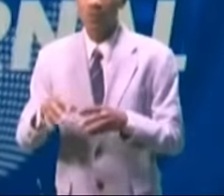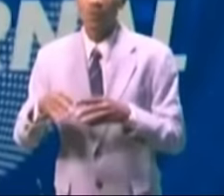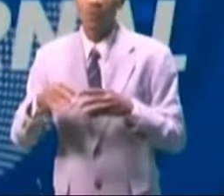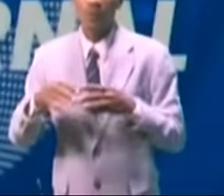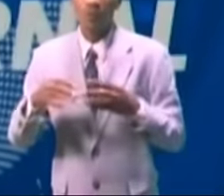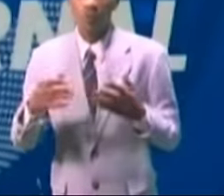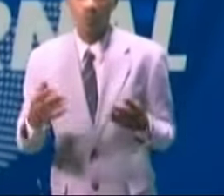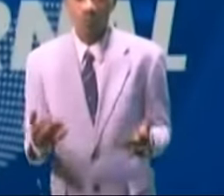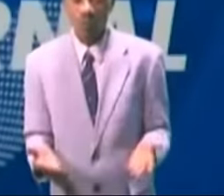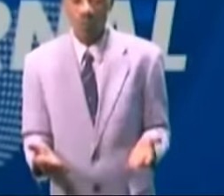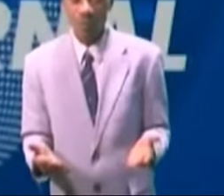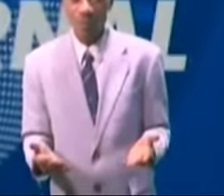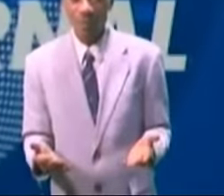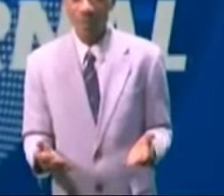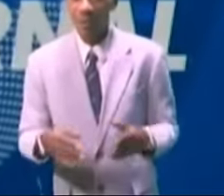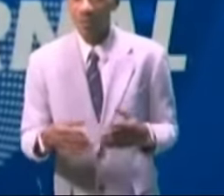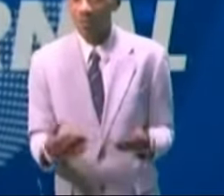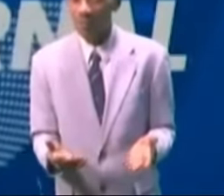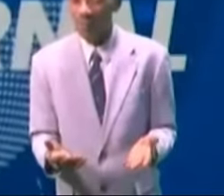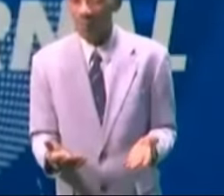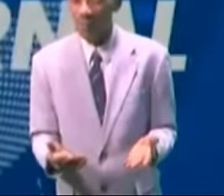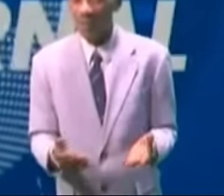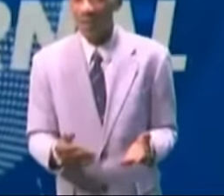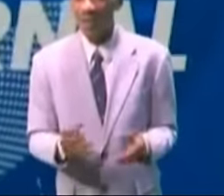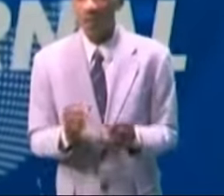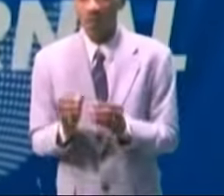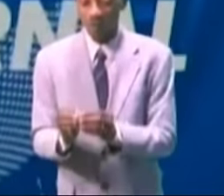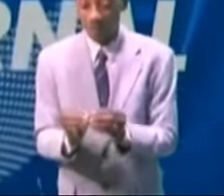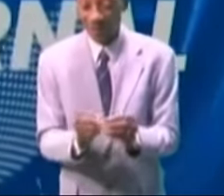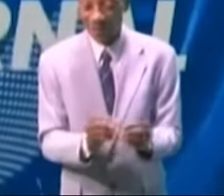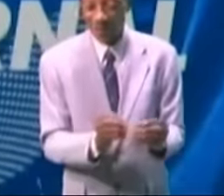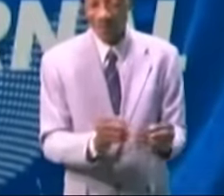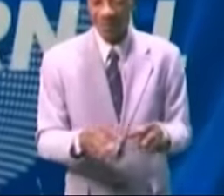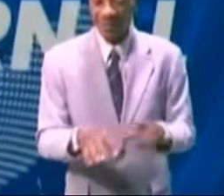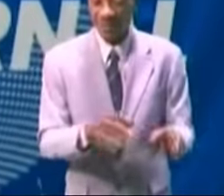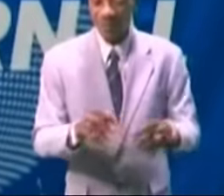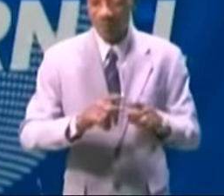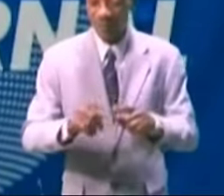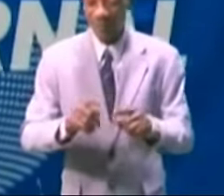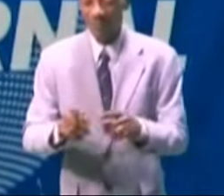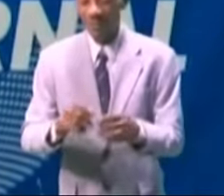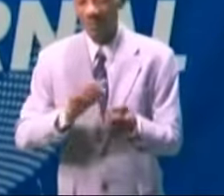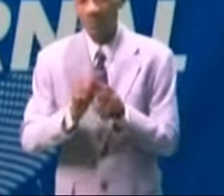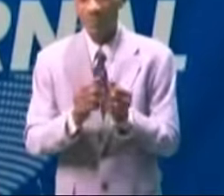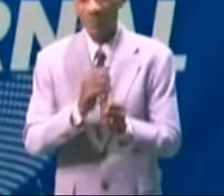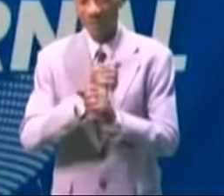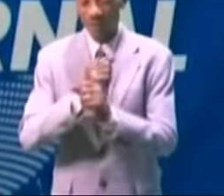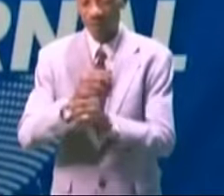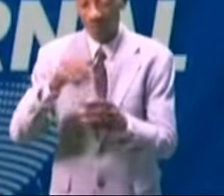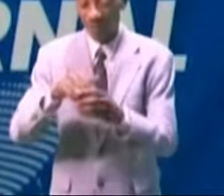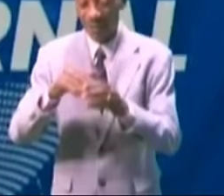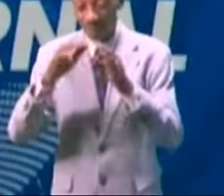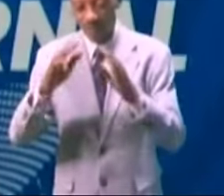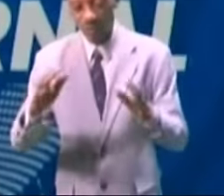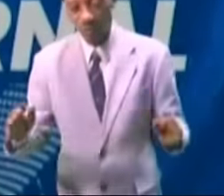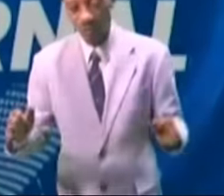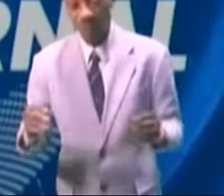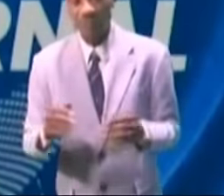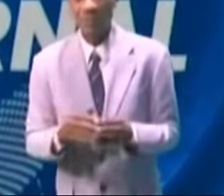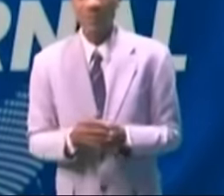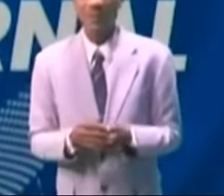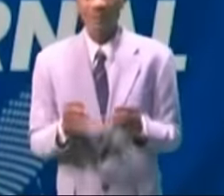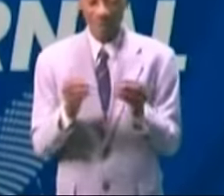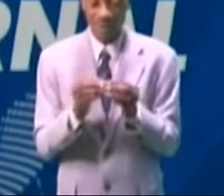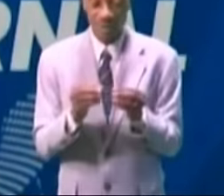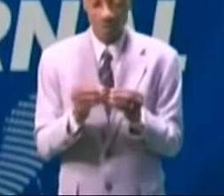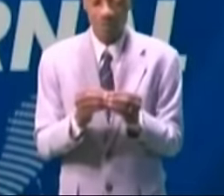lutter contre les incendies a été organisé à Kinshasa, un module de sécurité à domicile et pour la communauté. Rodépanda nous en